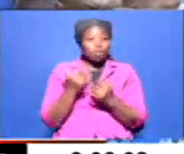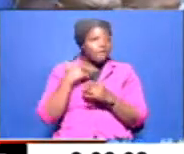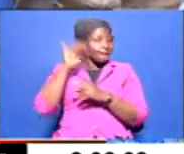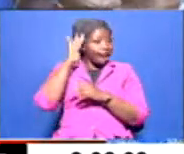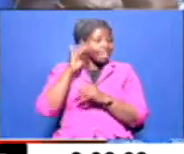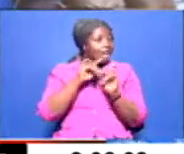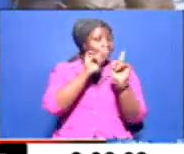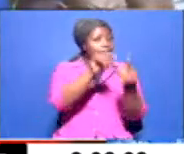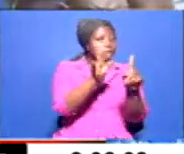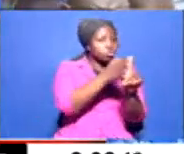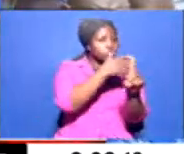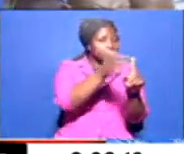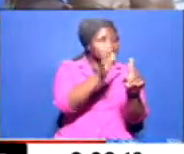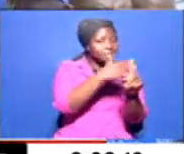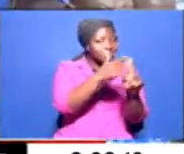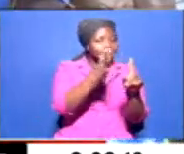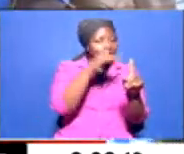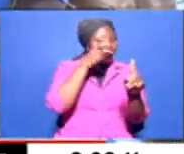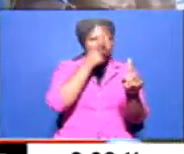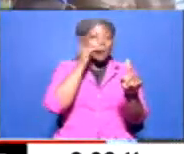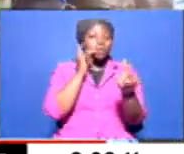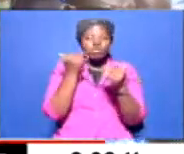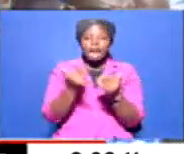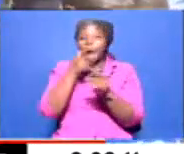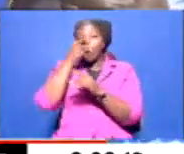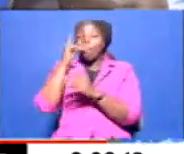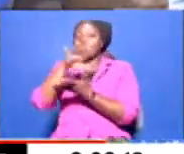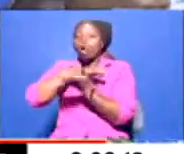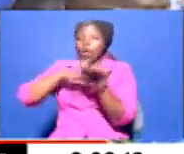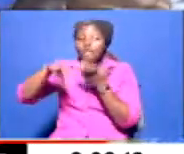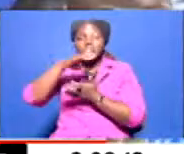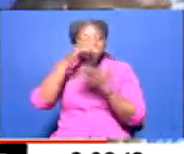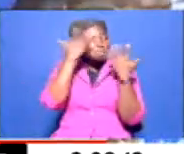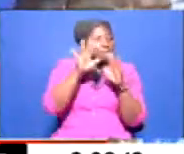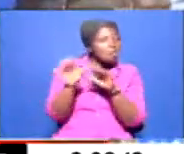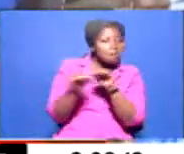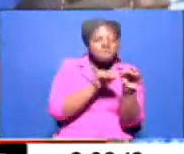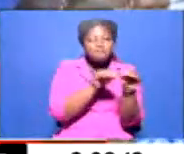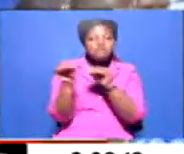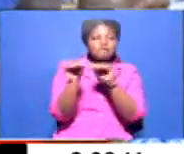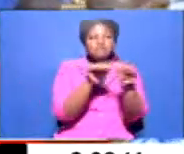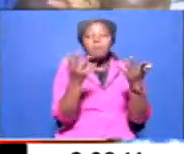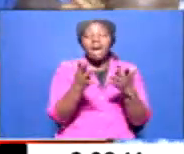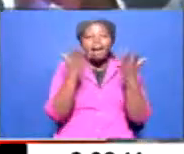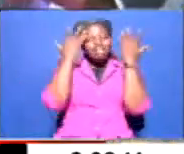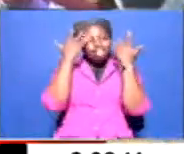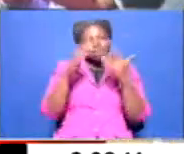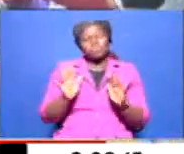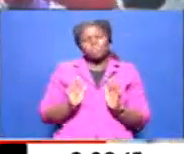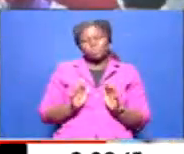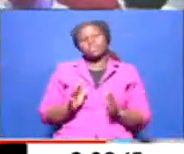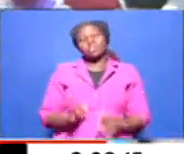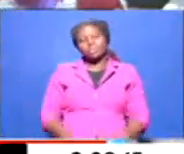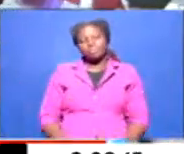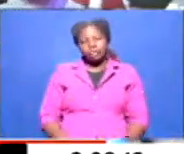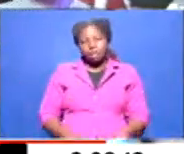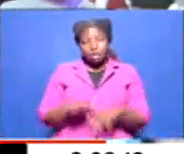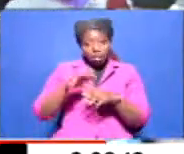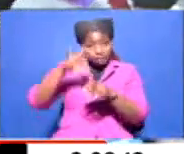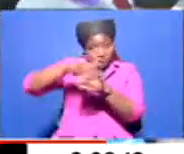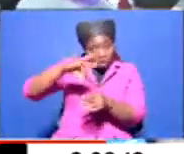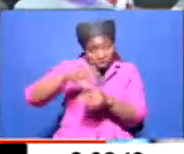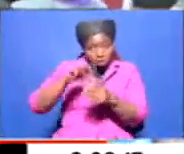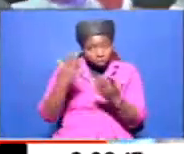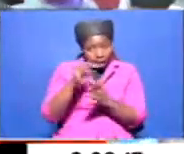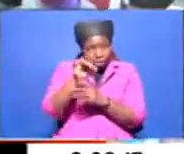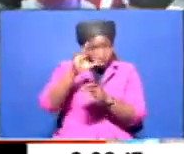pia. Sasa Kalonzo amechanganyikiwa, ajui aende mbele, nyuma, katikati, sijui wapi. Kura mahali unapopiga ni